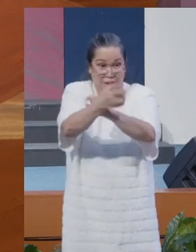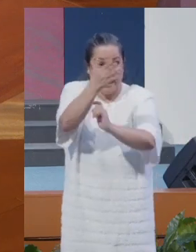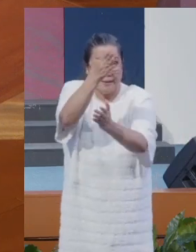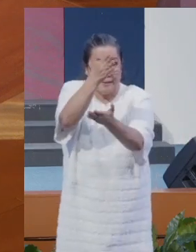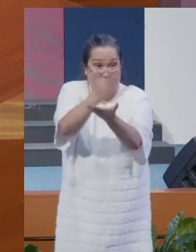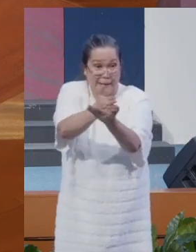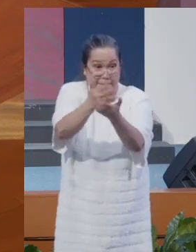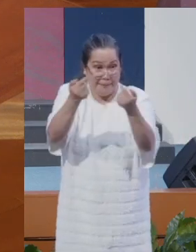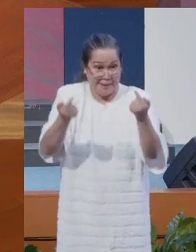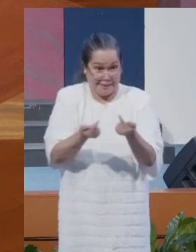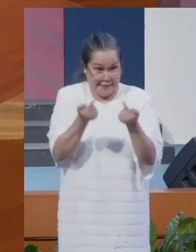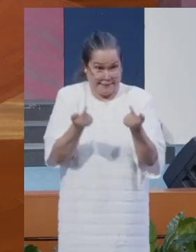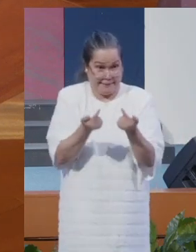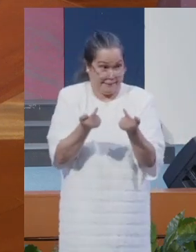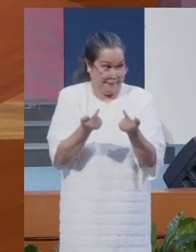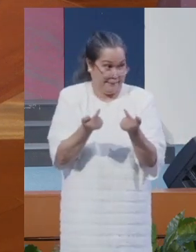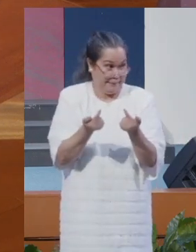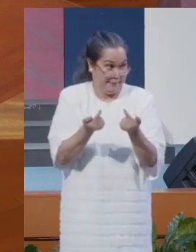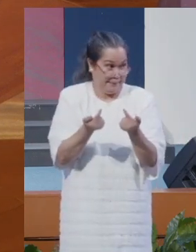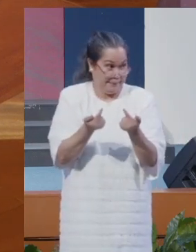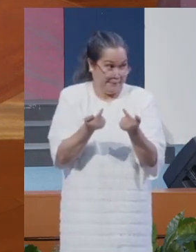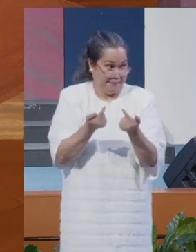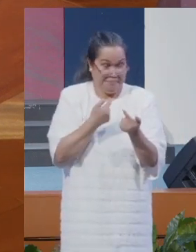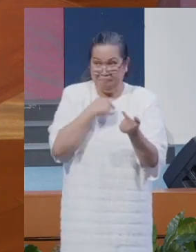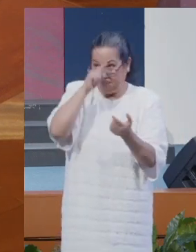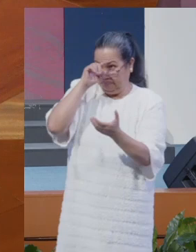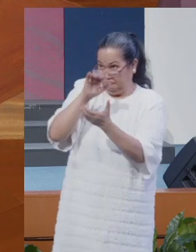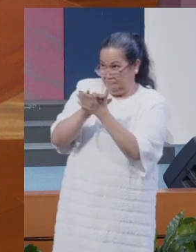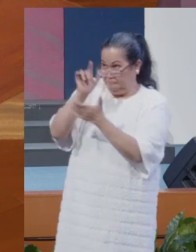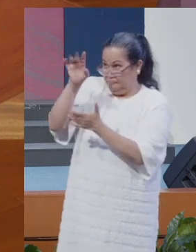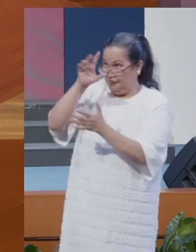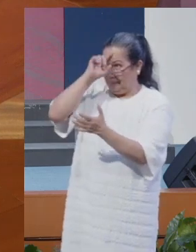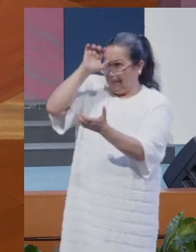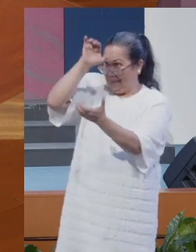mga pagkakasala, sa ating hindi paniniwala sa Kanya, at